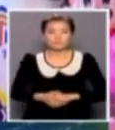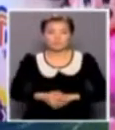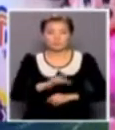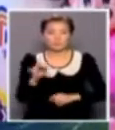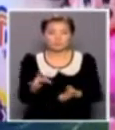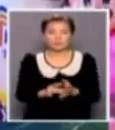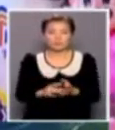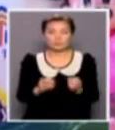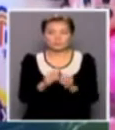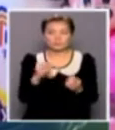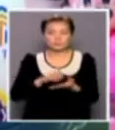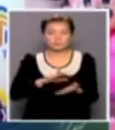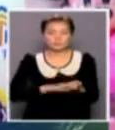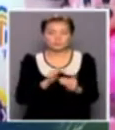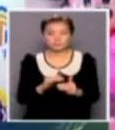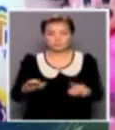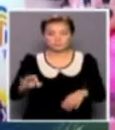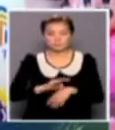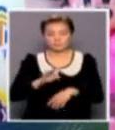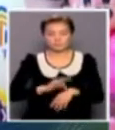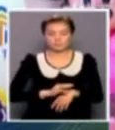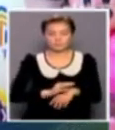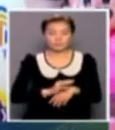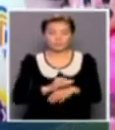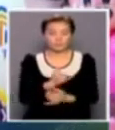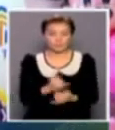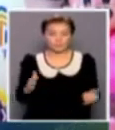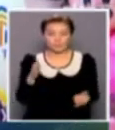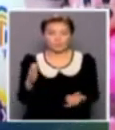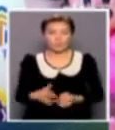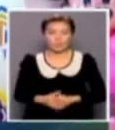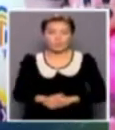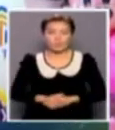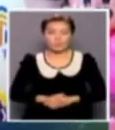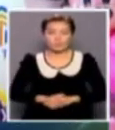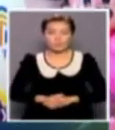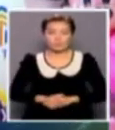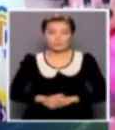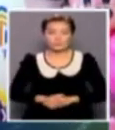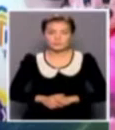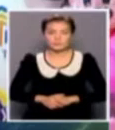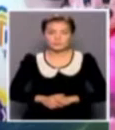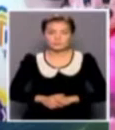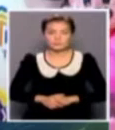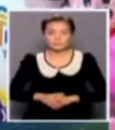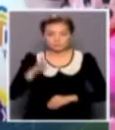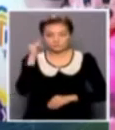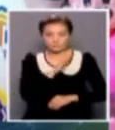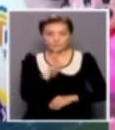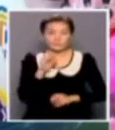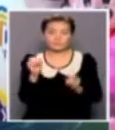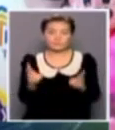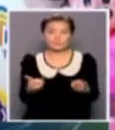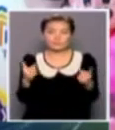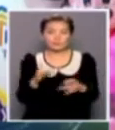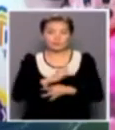Атыраудың онкодиспансерінде тіркелген балдар үшін жасалынған шара. Бұл жерде жаңағы балдар үшін, ата-аналар үшін